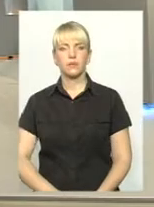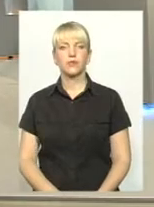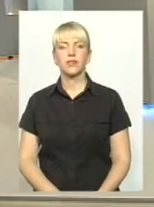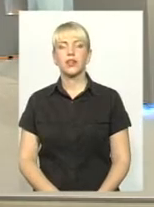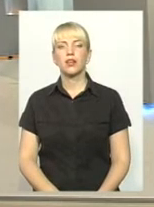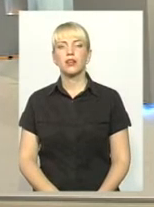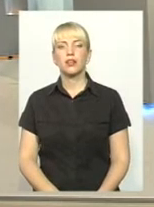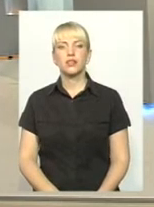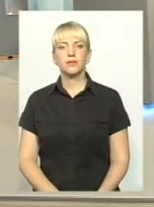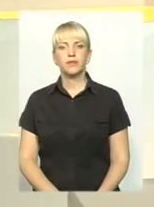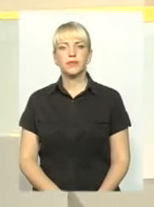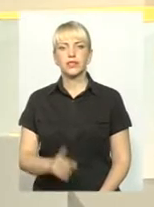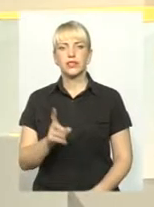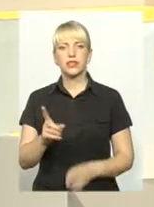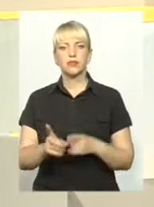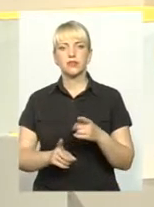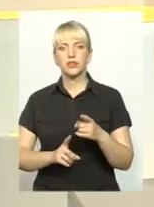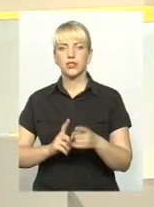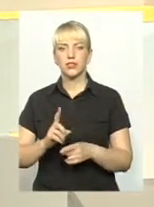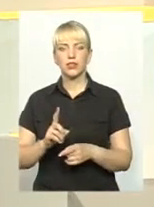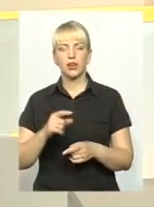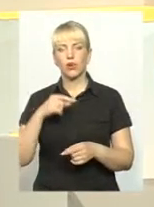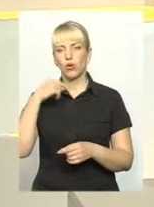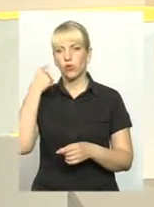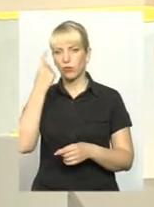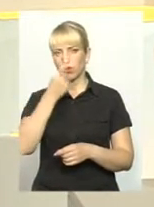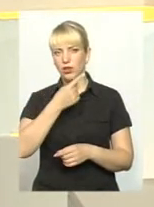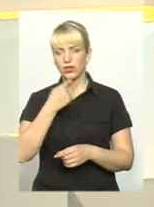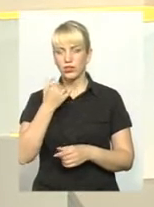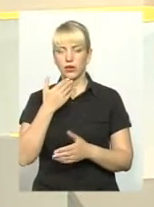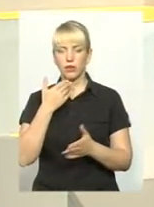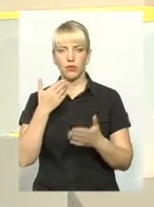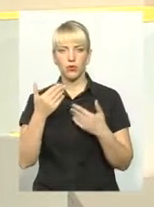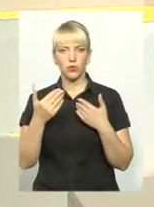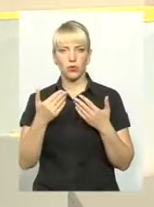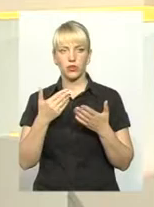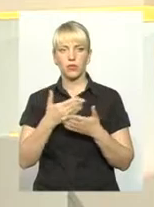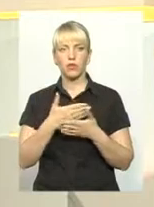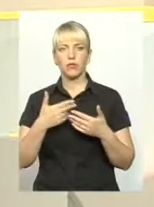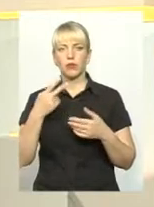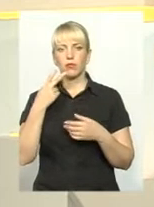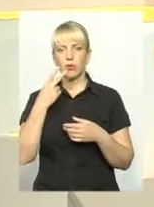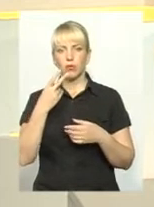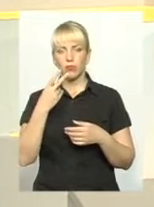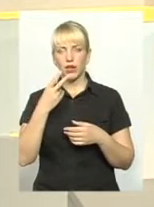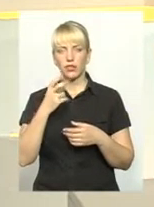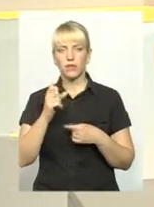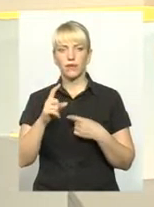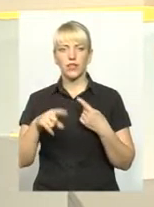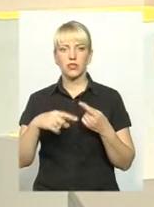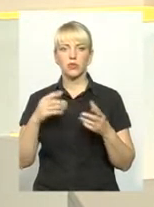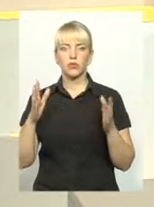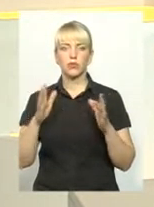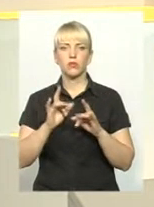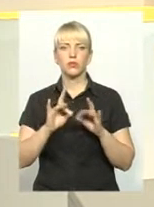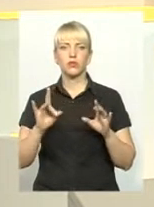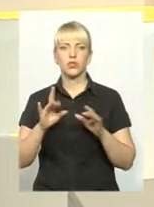Щодо змін облич і підходів, ми побачимо у наступному